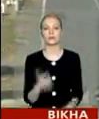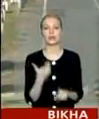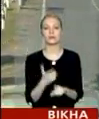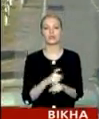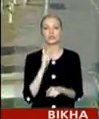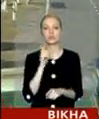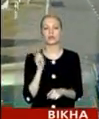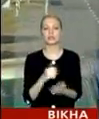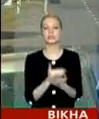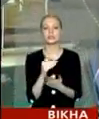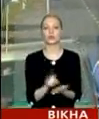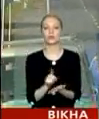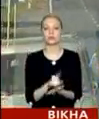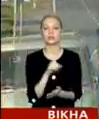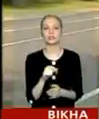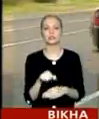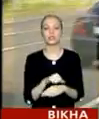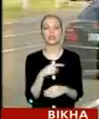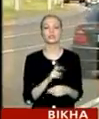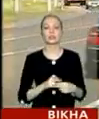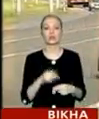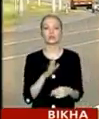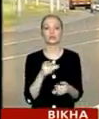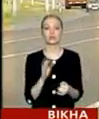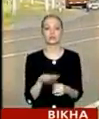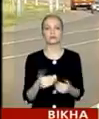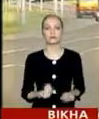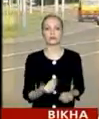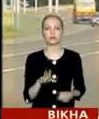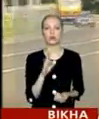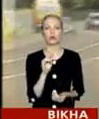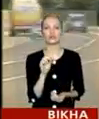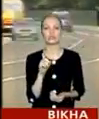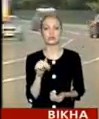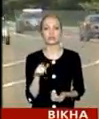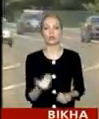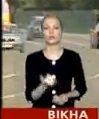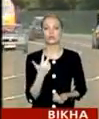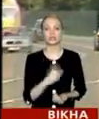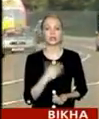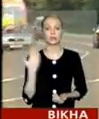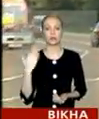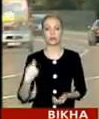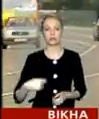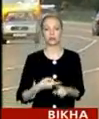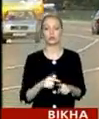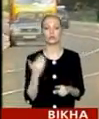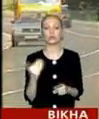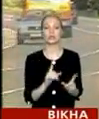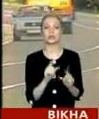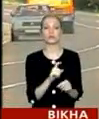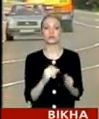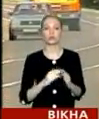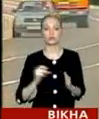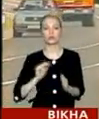Більшість українських високопосадовців замешкують у передмісті Конча-Заспі. Там живуть і три попередні президенти. Тому їхні пересування з